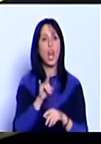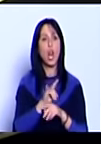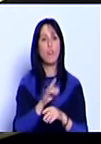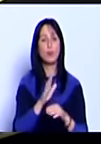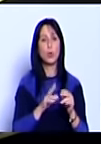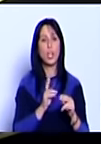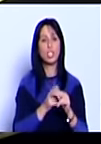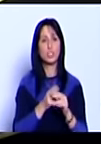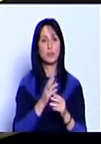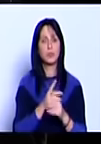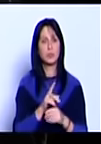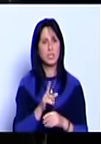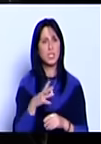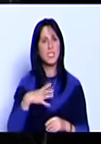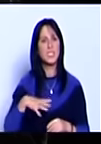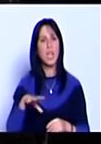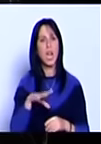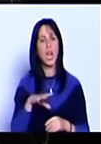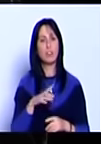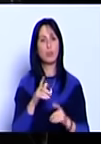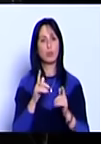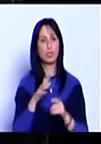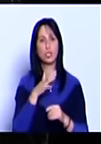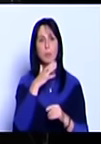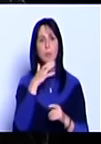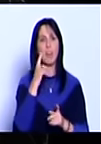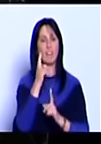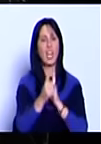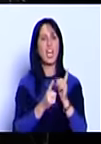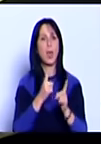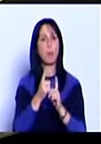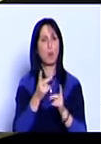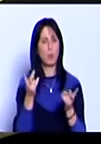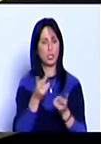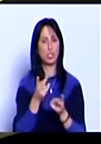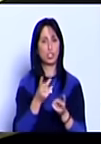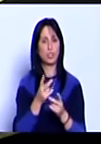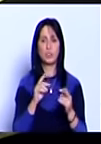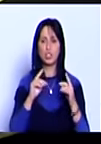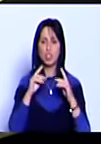ხელის შეშლას. აი, რას გულისხმობთ? საქართველოში ხომ მეთანხმებით, რომ ბევრი რეფორმაა გასატარებელი, ბევრი რამ შესაცვლელია, საბჭოთა